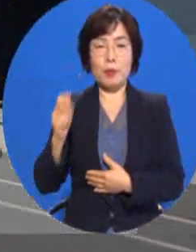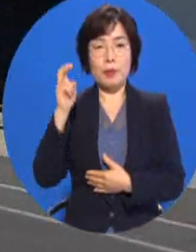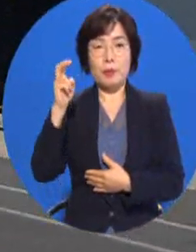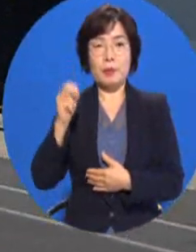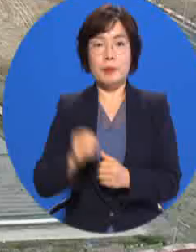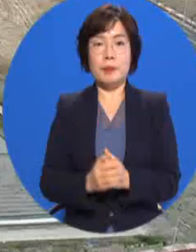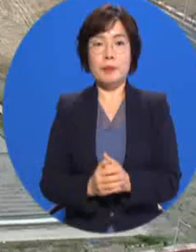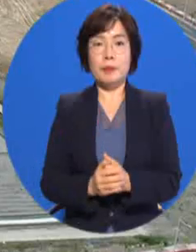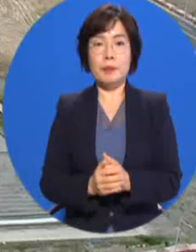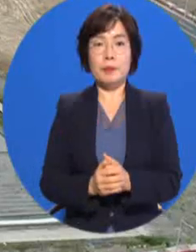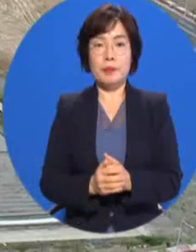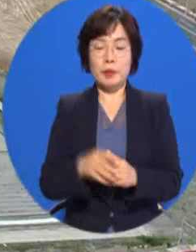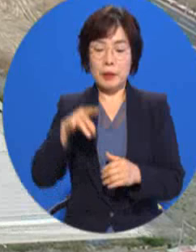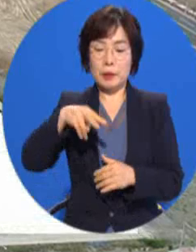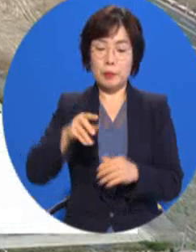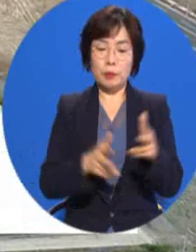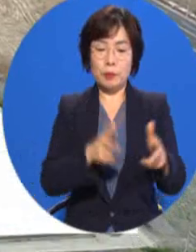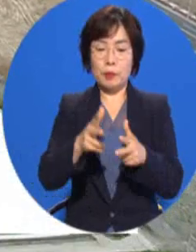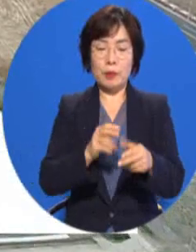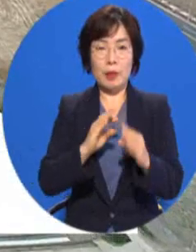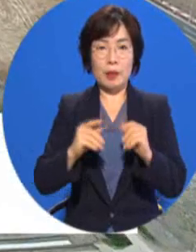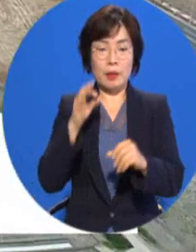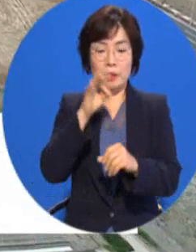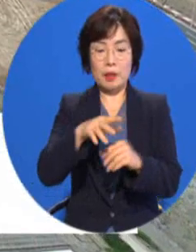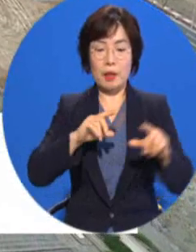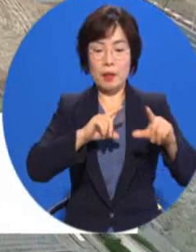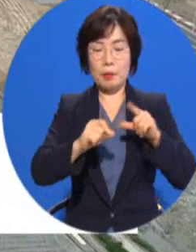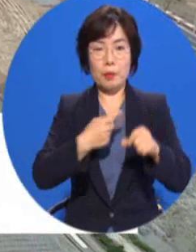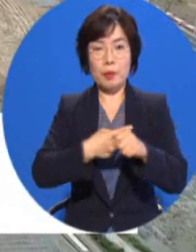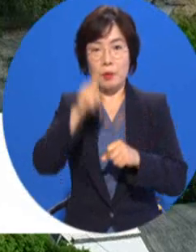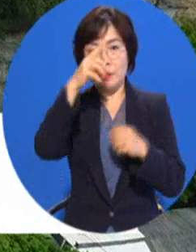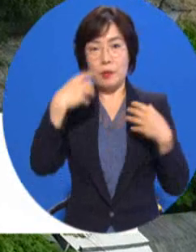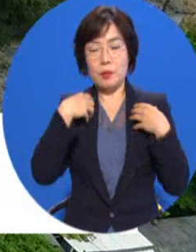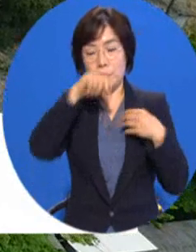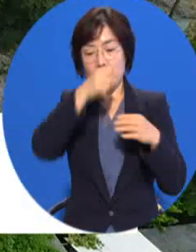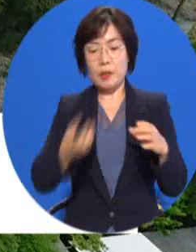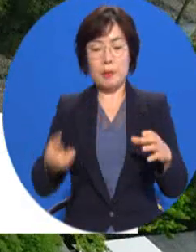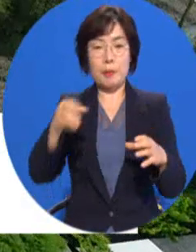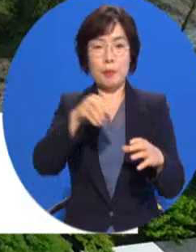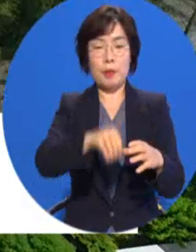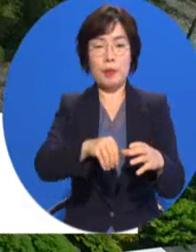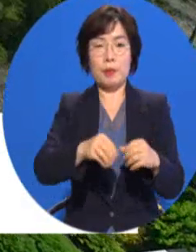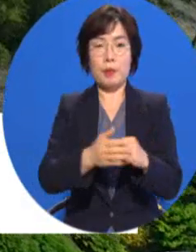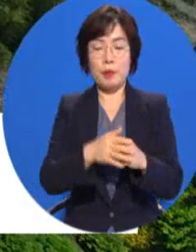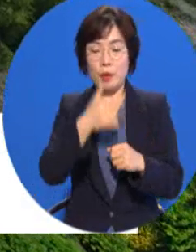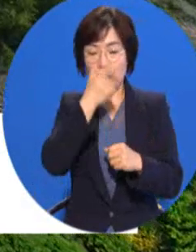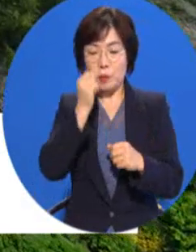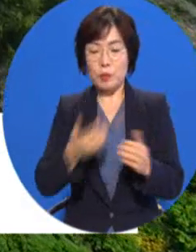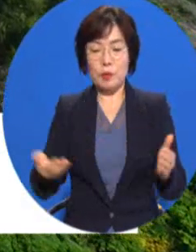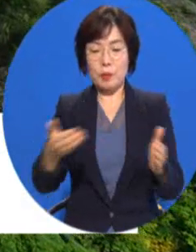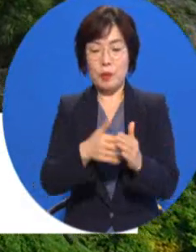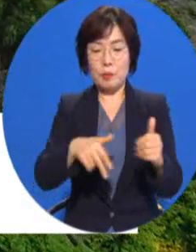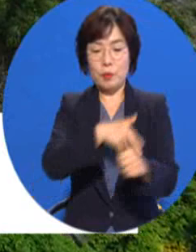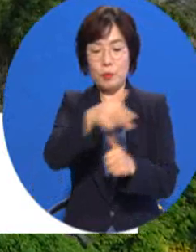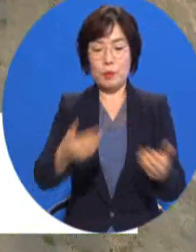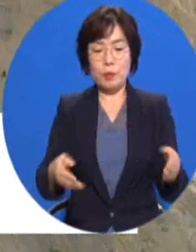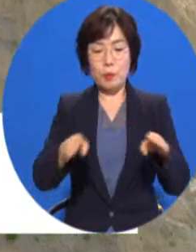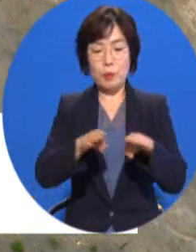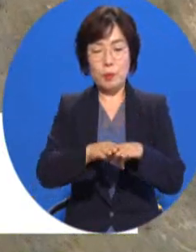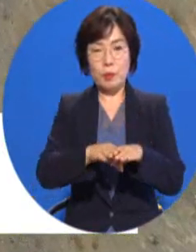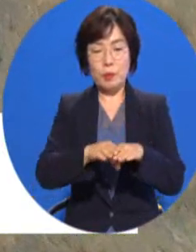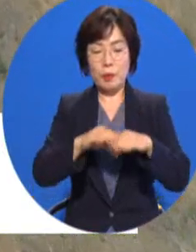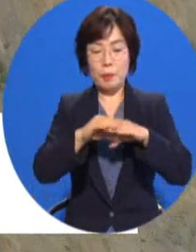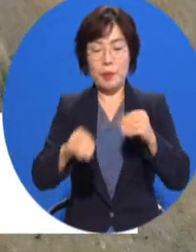예상됩니다. 세풍산단 부지 매입비 일부가 내년 정부 예산에 반영되면서 부족한 항만 배후단지 문제도